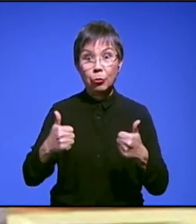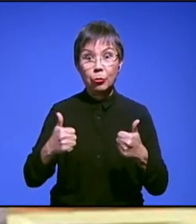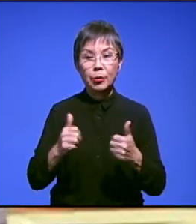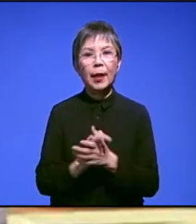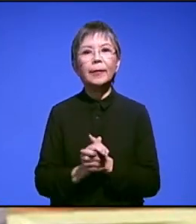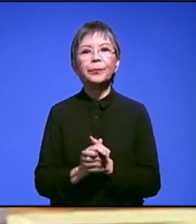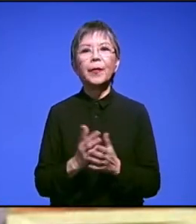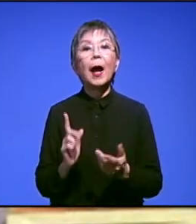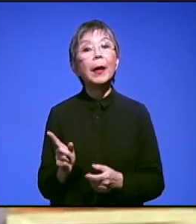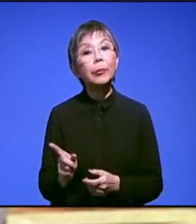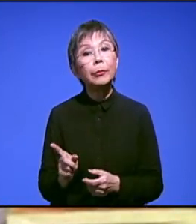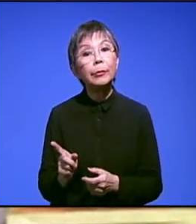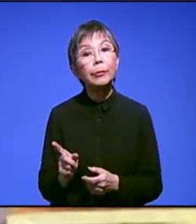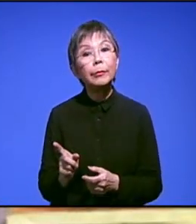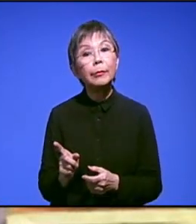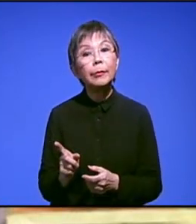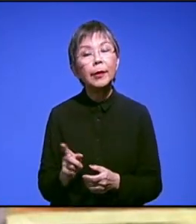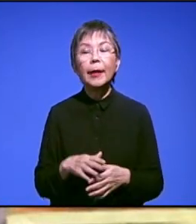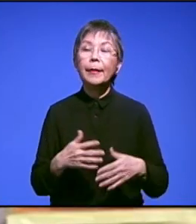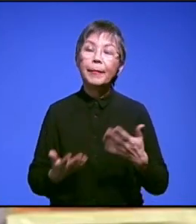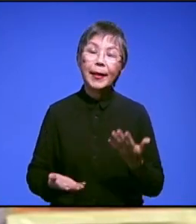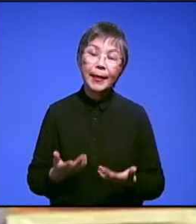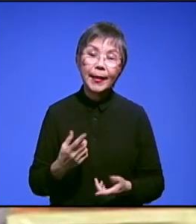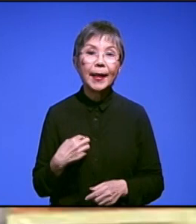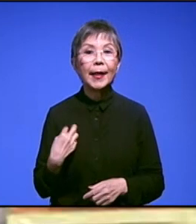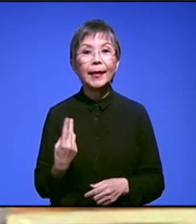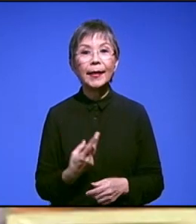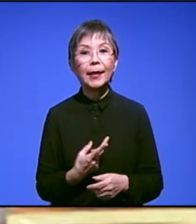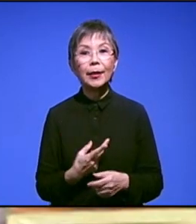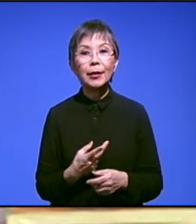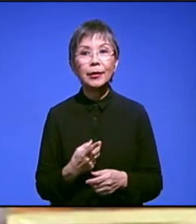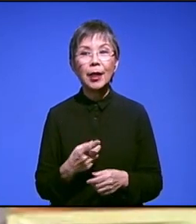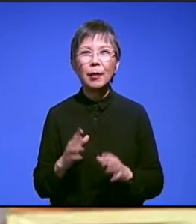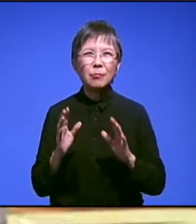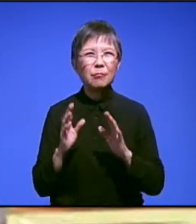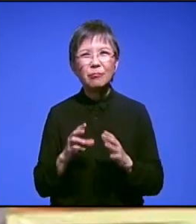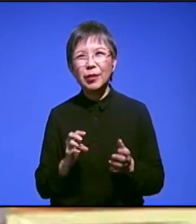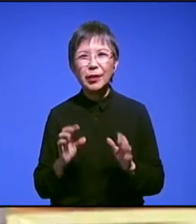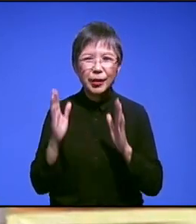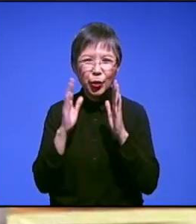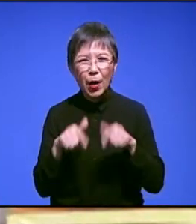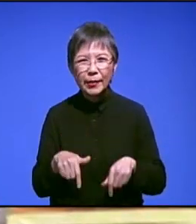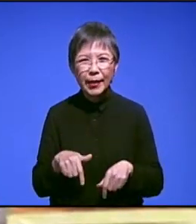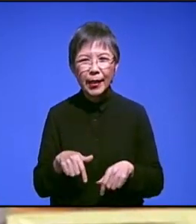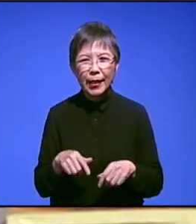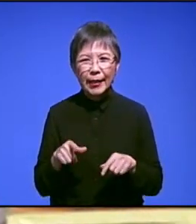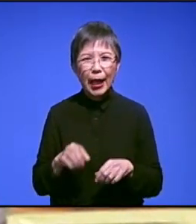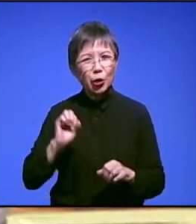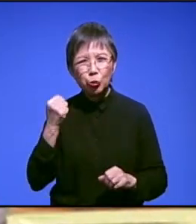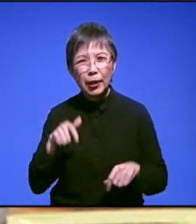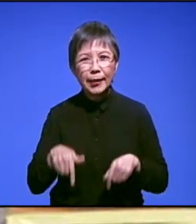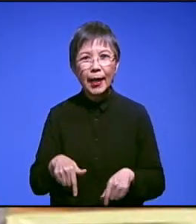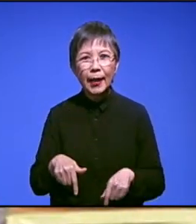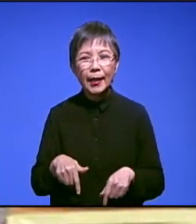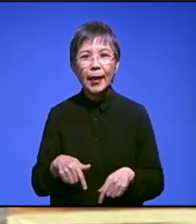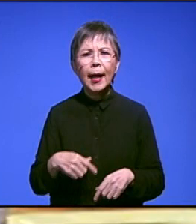kan. Dan biasanya dalam situasi yang kejepit ini kayak sekarang